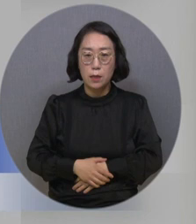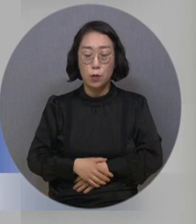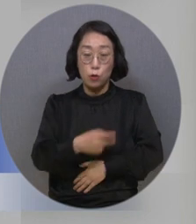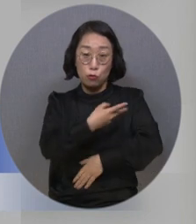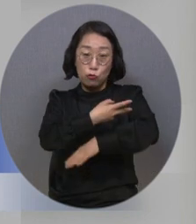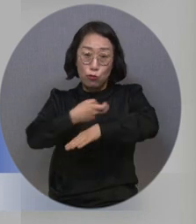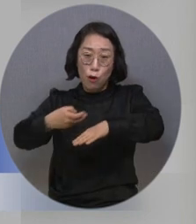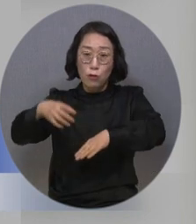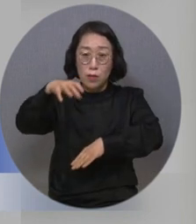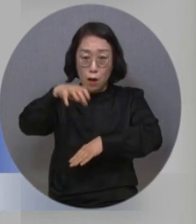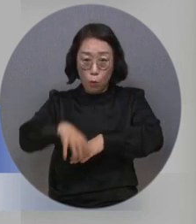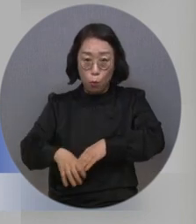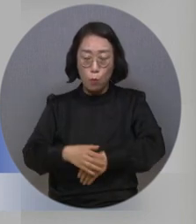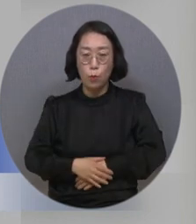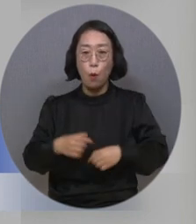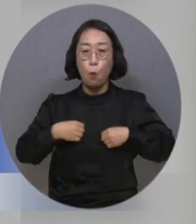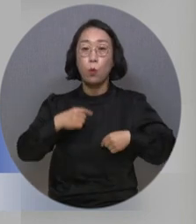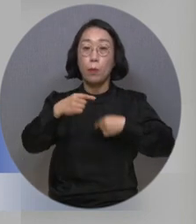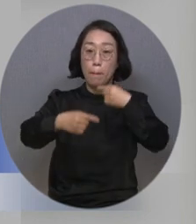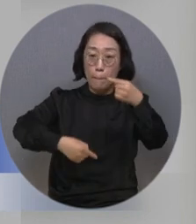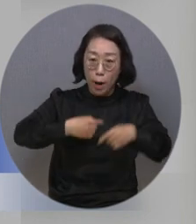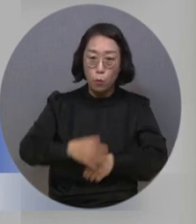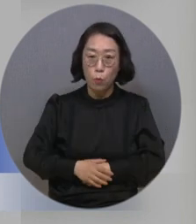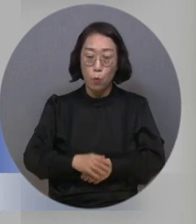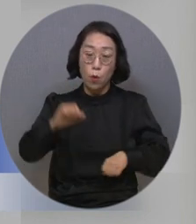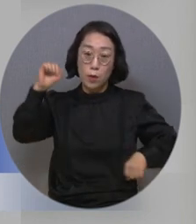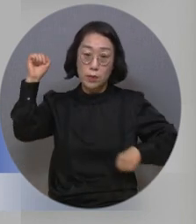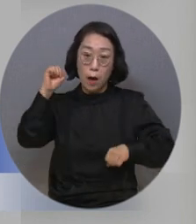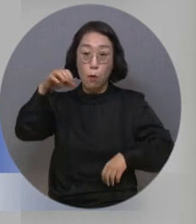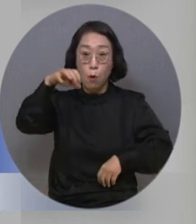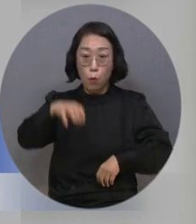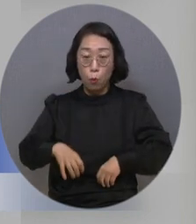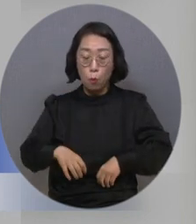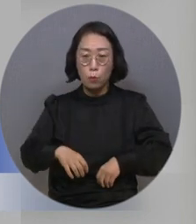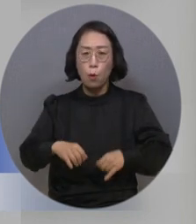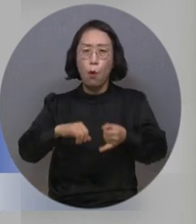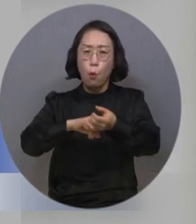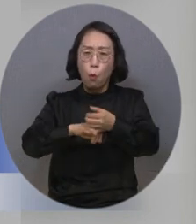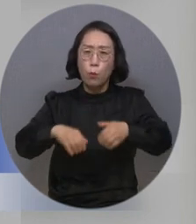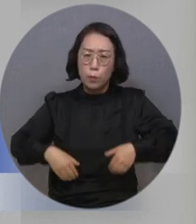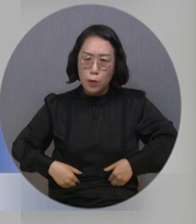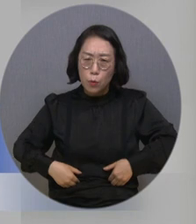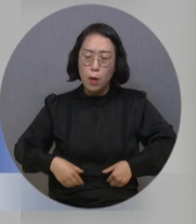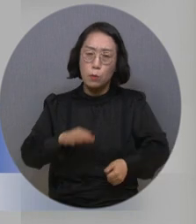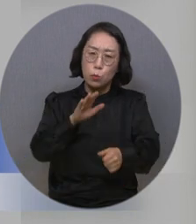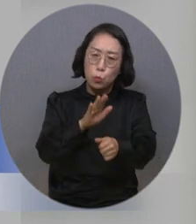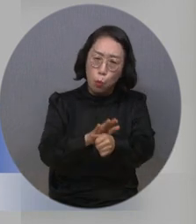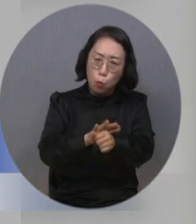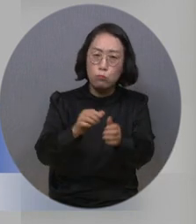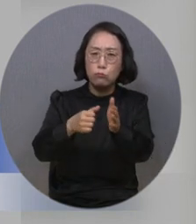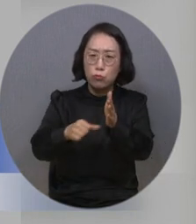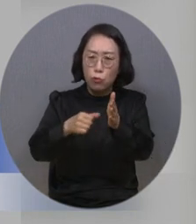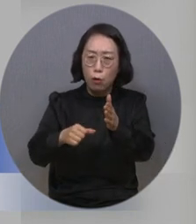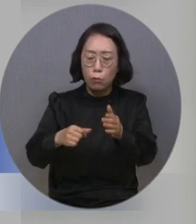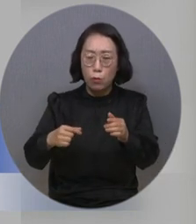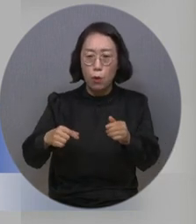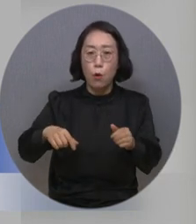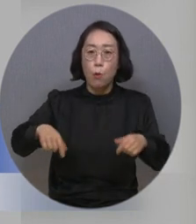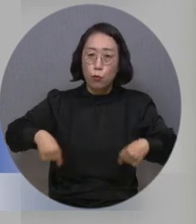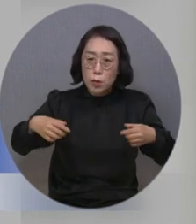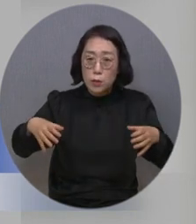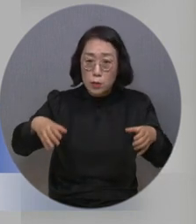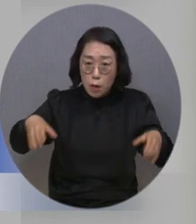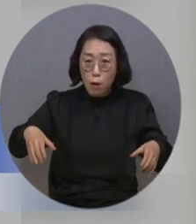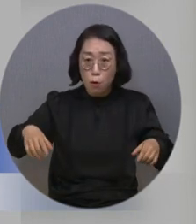많은 수영장에서이 탈의실이나 샤워실에 당연히 설치되어야 하는 보조기구와 보호 휠체어 등의 편의시설